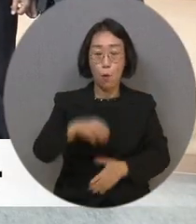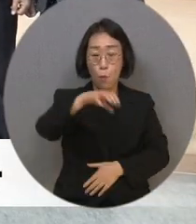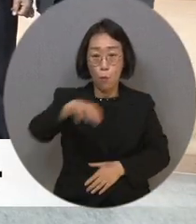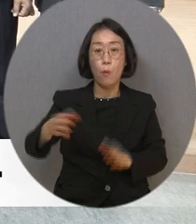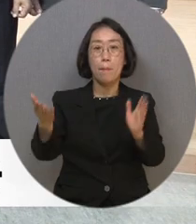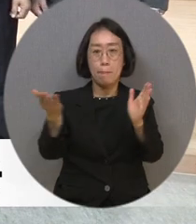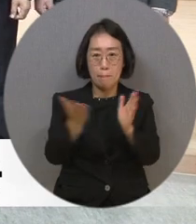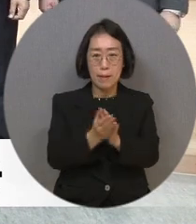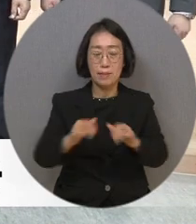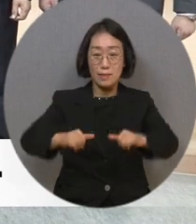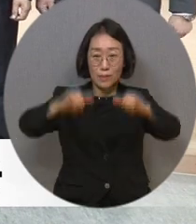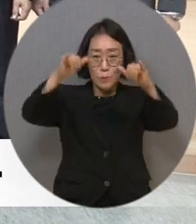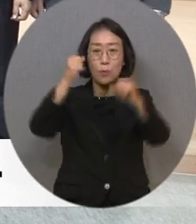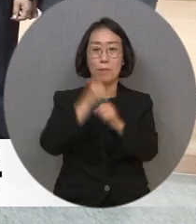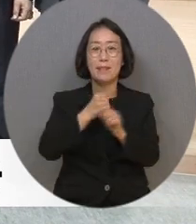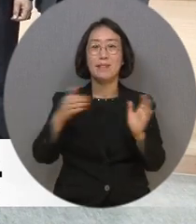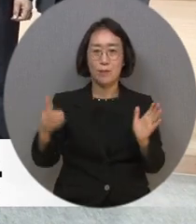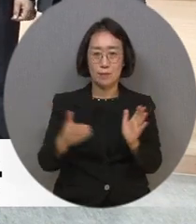맞춤형 드론을 개발했습니다.